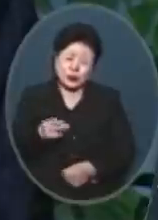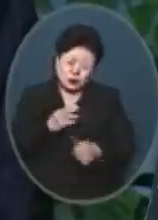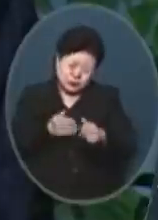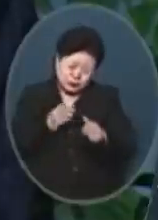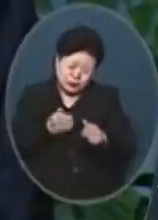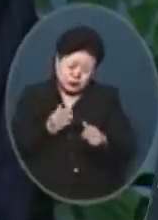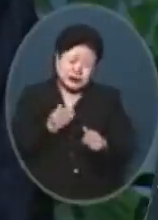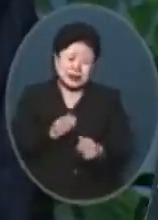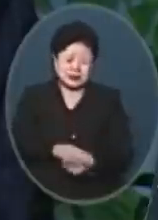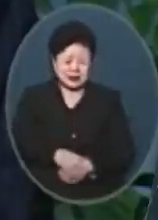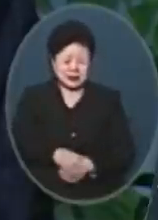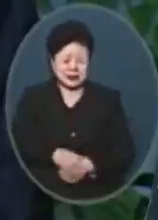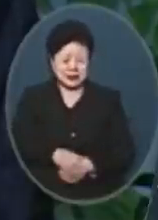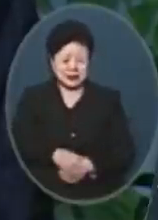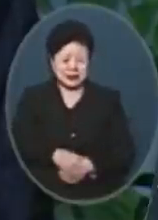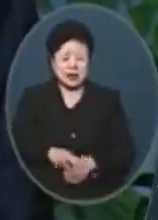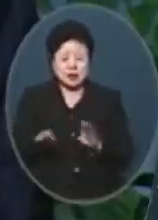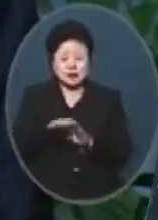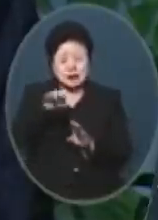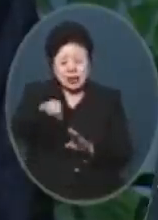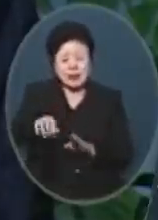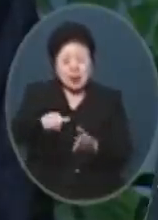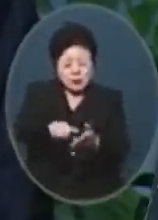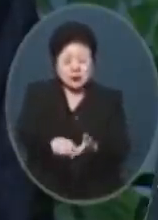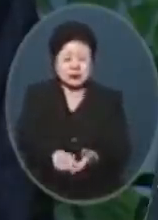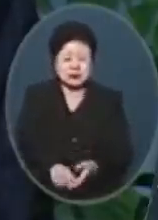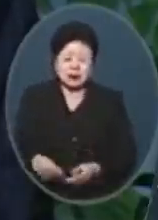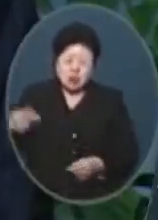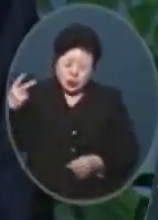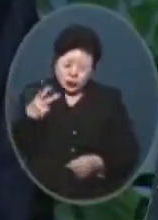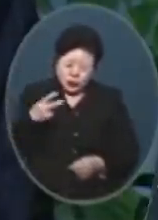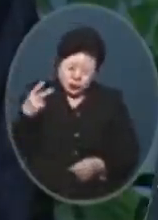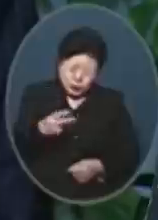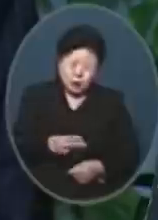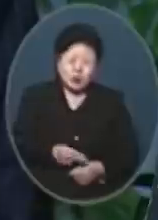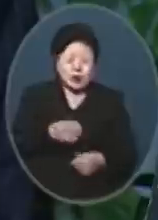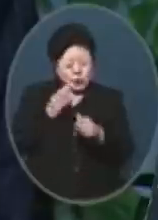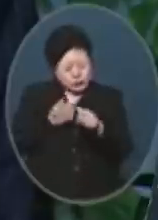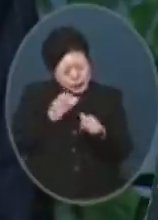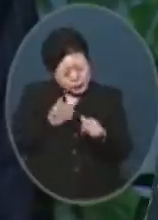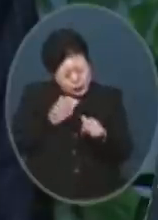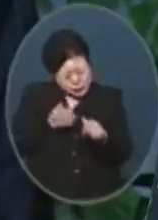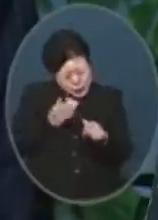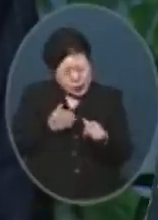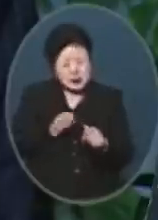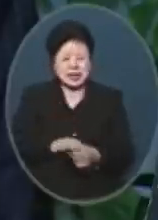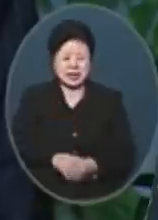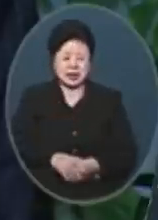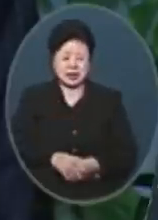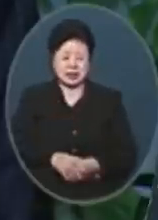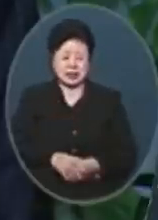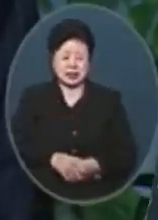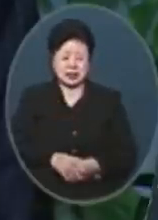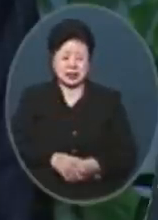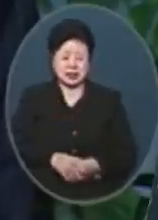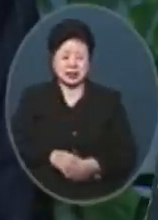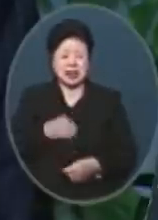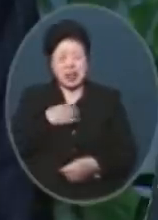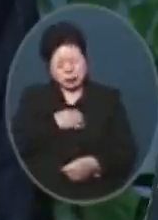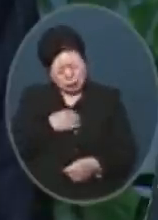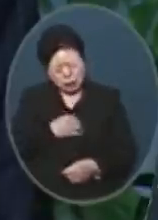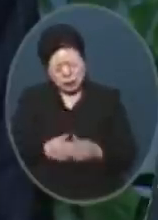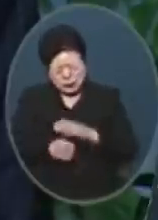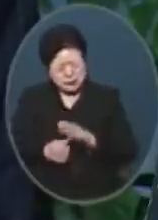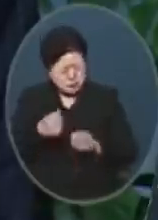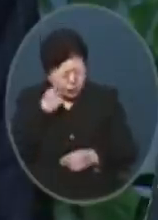출근할 때마다 문 앞에 엎드려서 내 원수에 대한 원한을 갚아달라고 하면 내가 괴로워서 견딜 수가